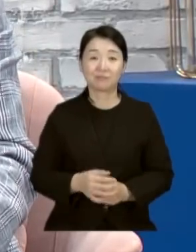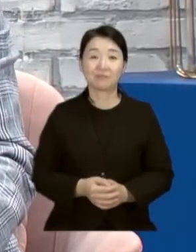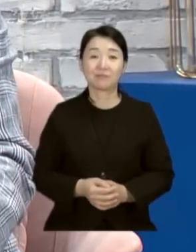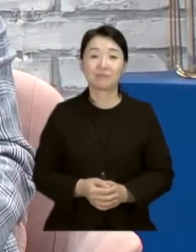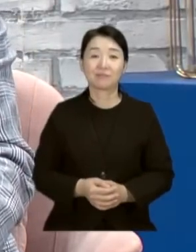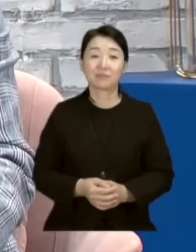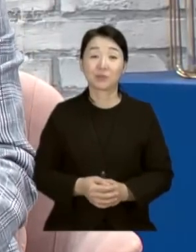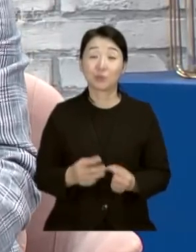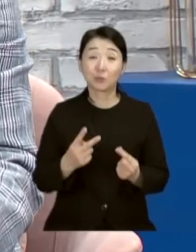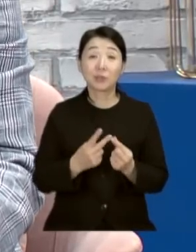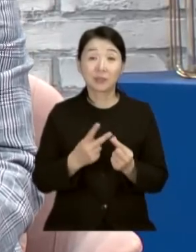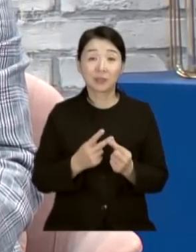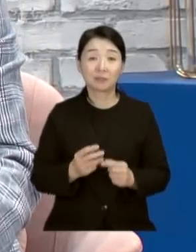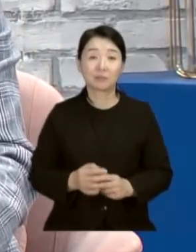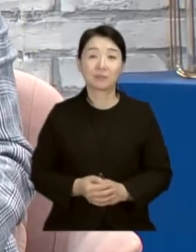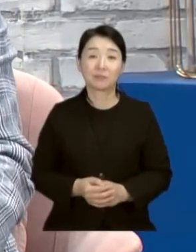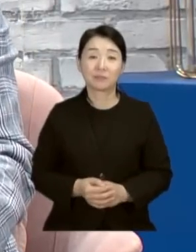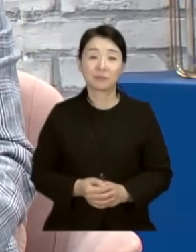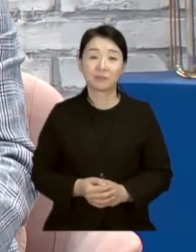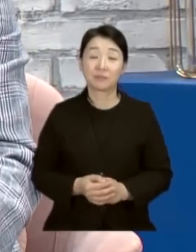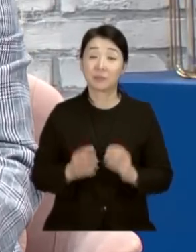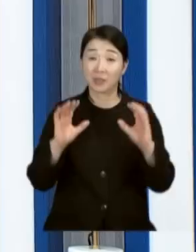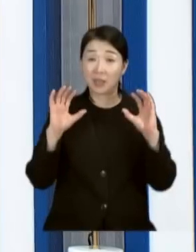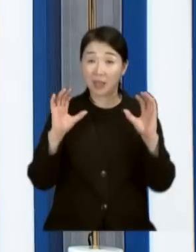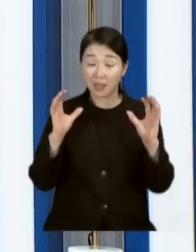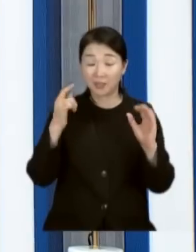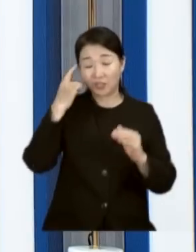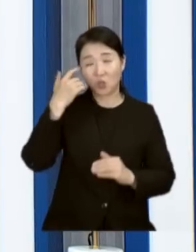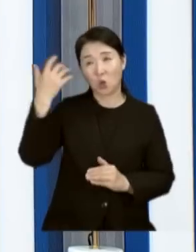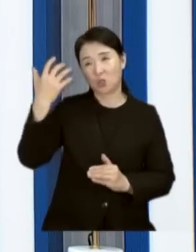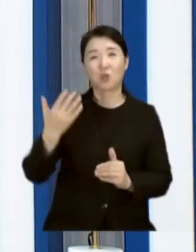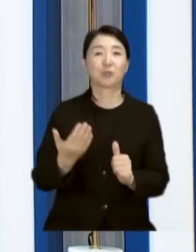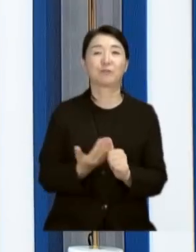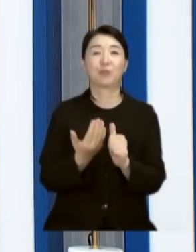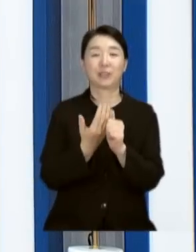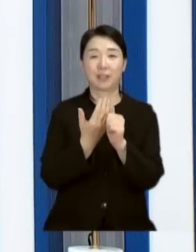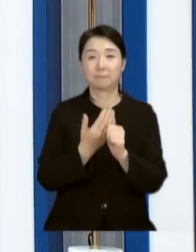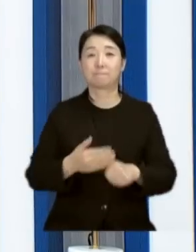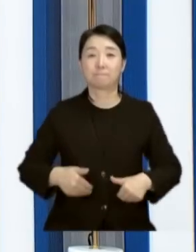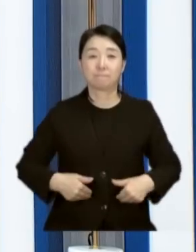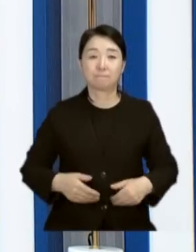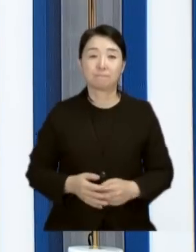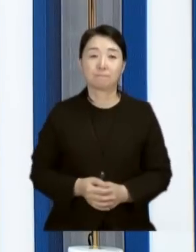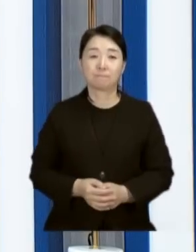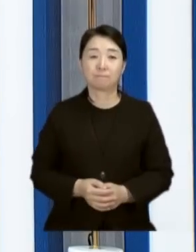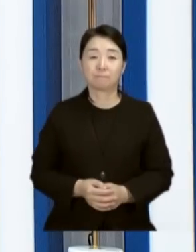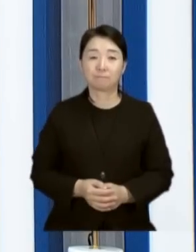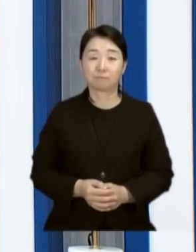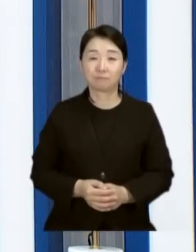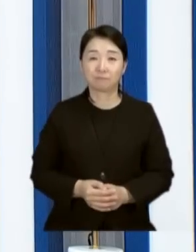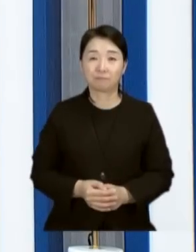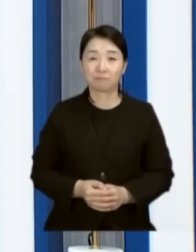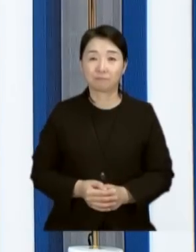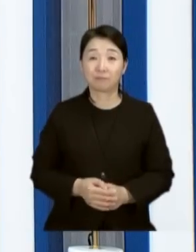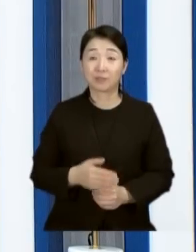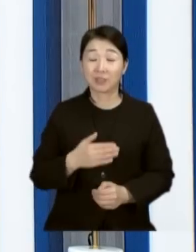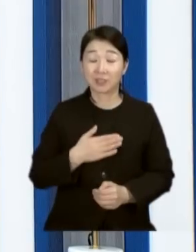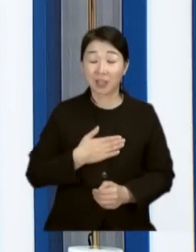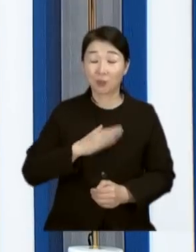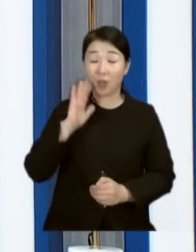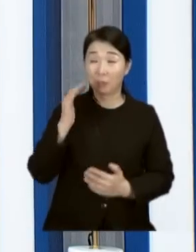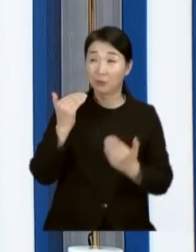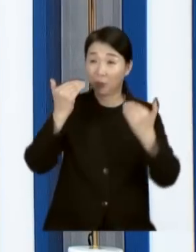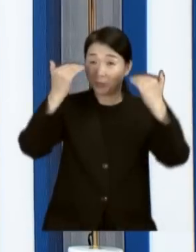1번에 놓읍시다. 네. 그 두 번째. 두 번째는 이제 아이들의 영적 성장. 네. 영적 성장. 그다음에 저도